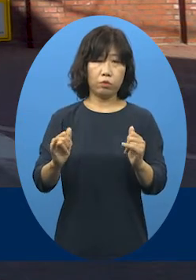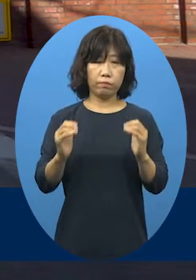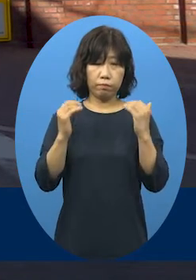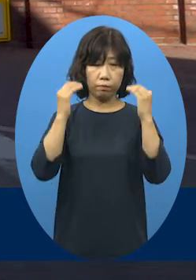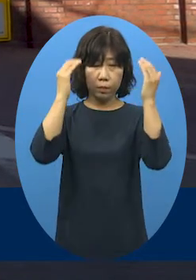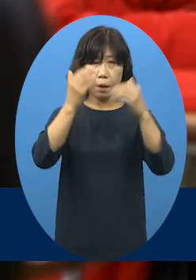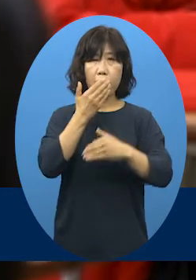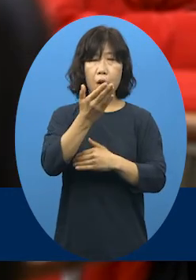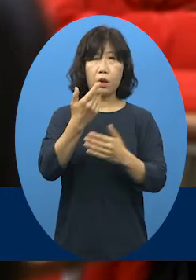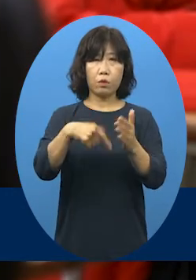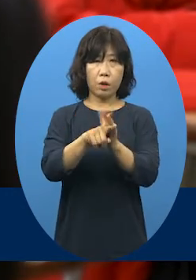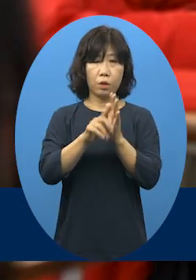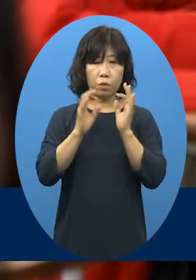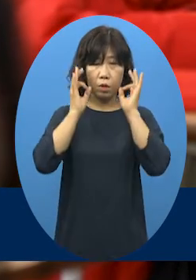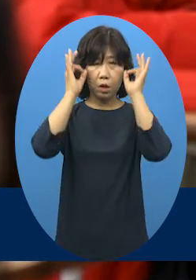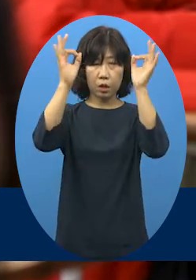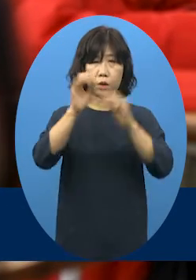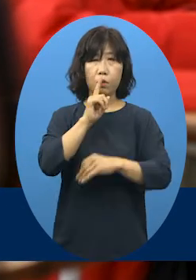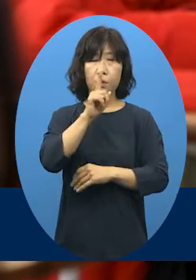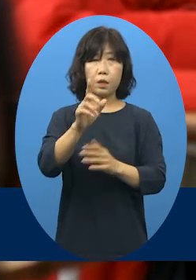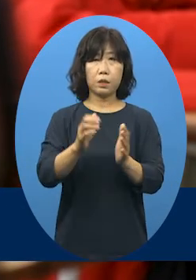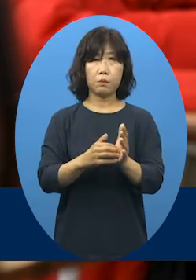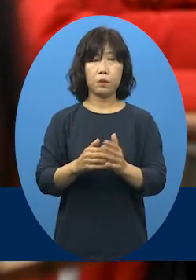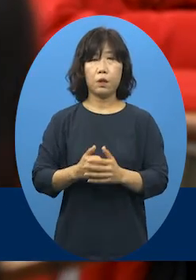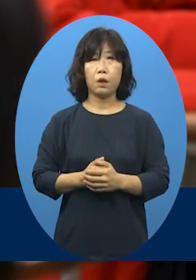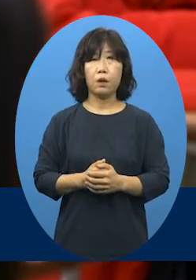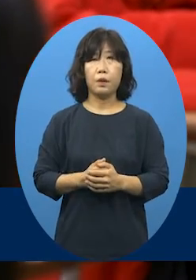성장할 수 있도록 최선을 다하겠다 고 밝혔습니다